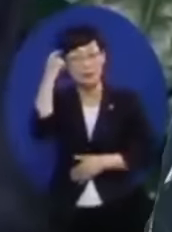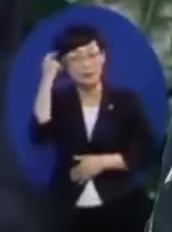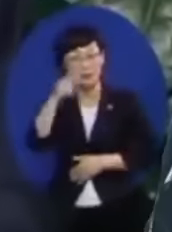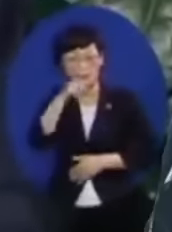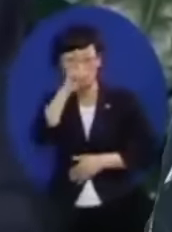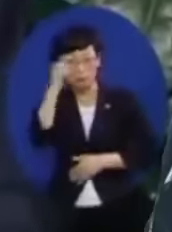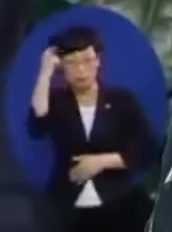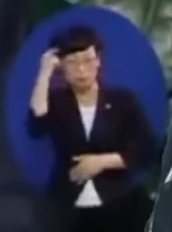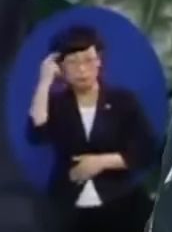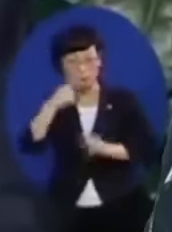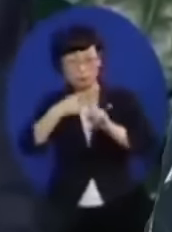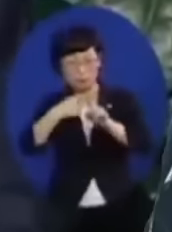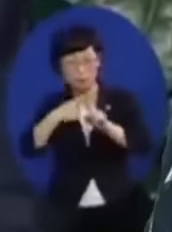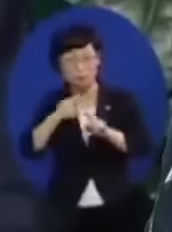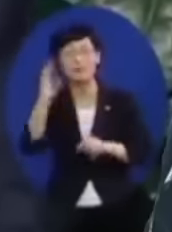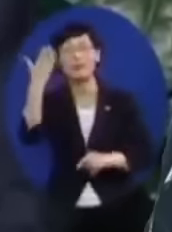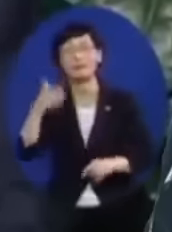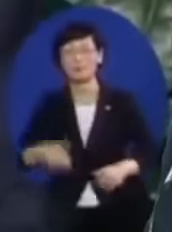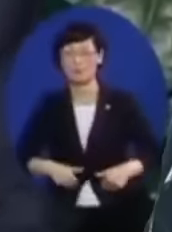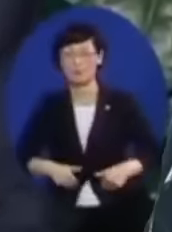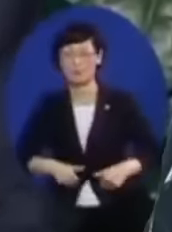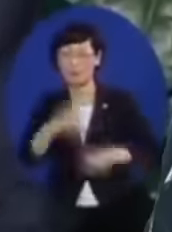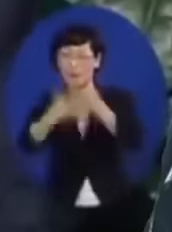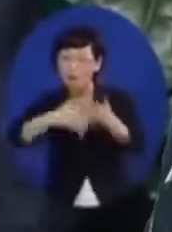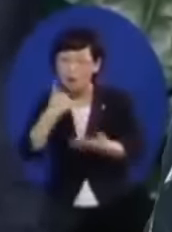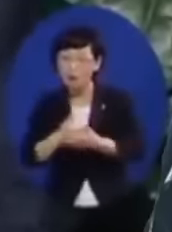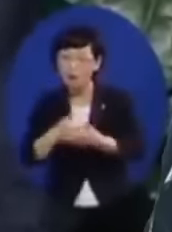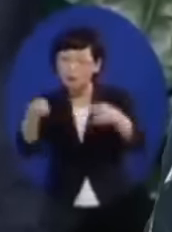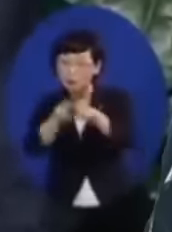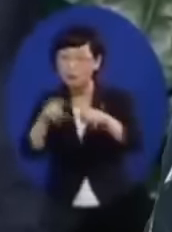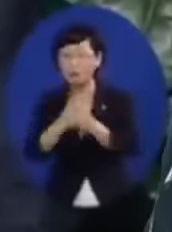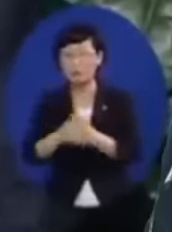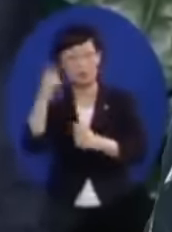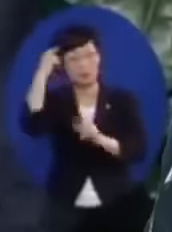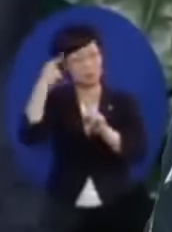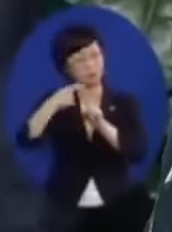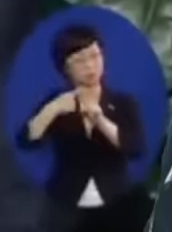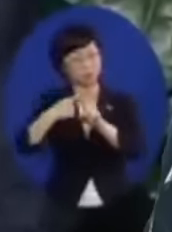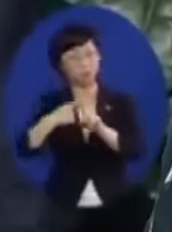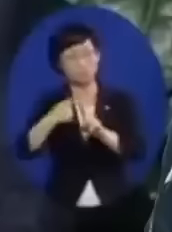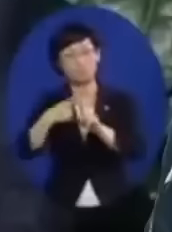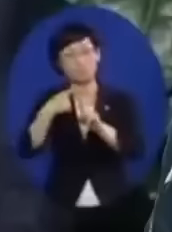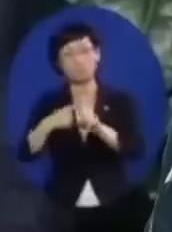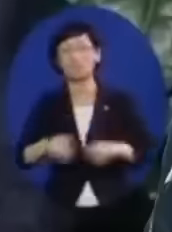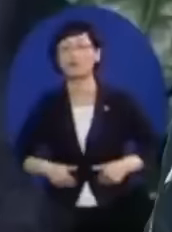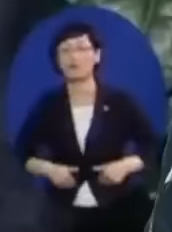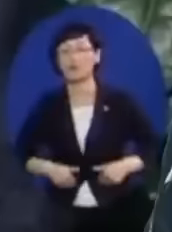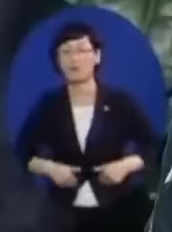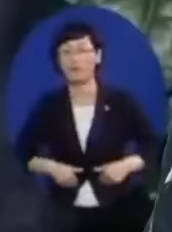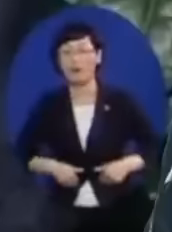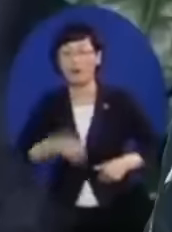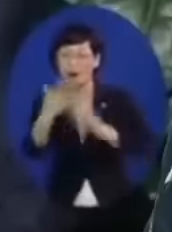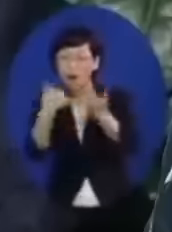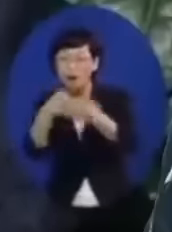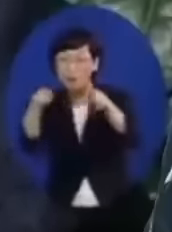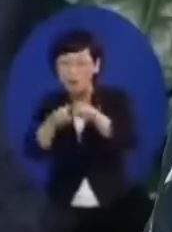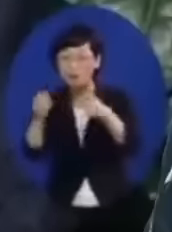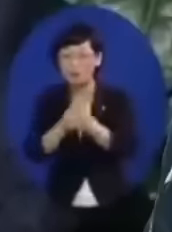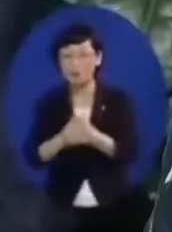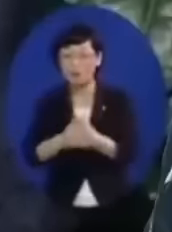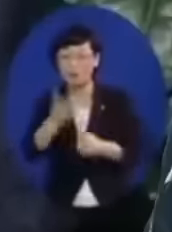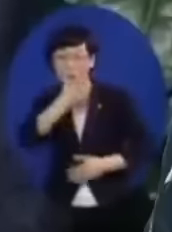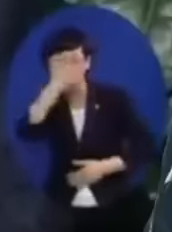긍정적인 것입니다. 하나님이 같이 계신데 긍정적이 안 될 수가 없습니다. 그리고 하나님이 같이 계시기 때문에